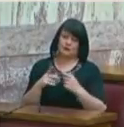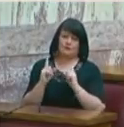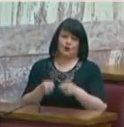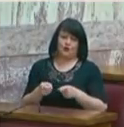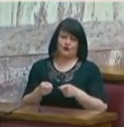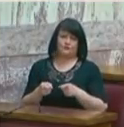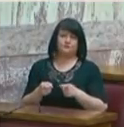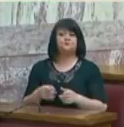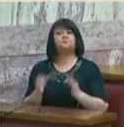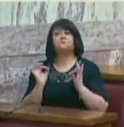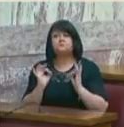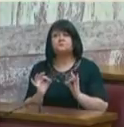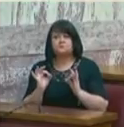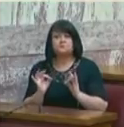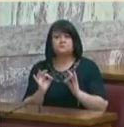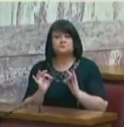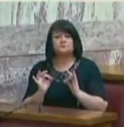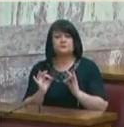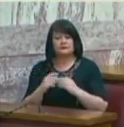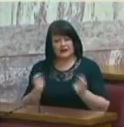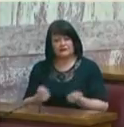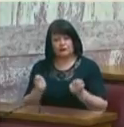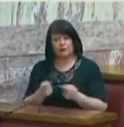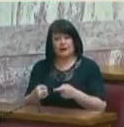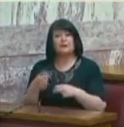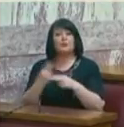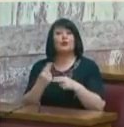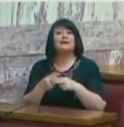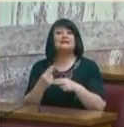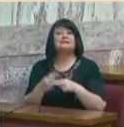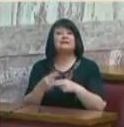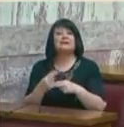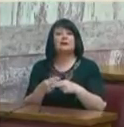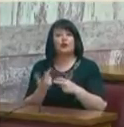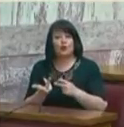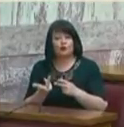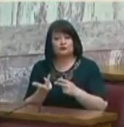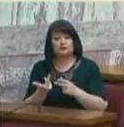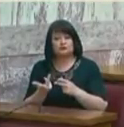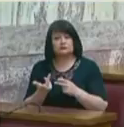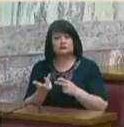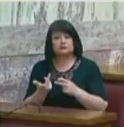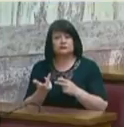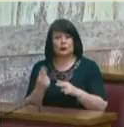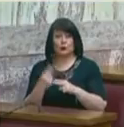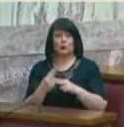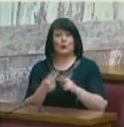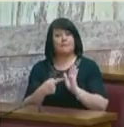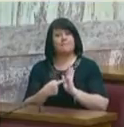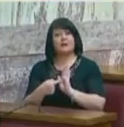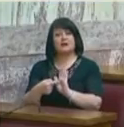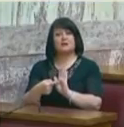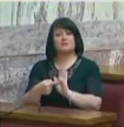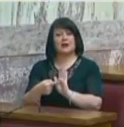Και βεβαίως αυτή η εξέλιξη θα είναι καθοριστική ώστε να στάλει ένα ηχηρό μήνυμα